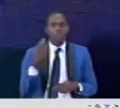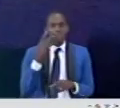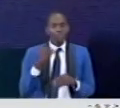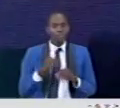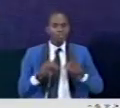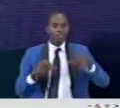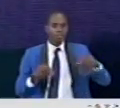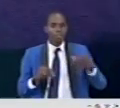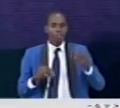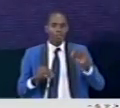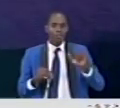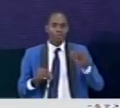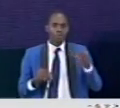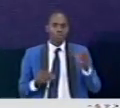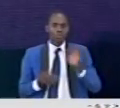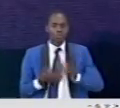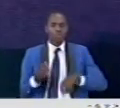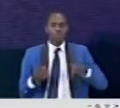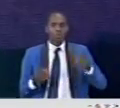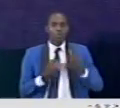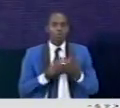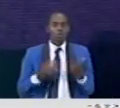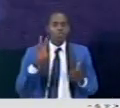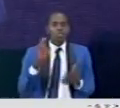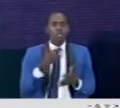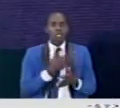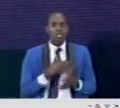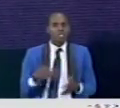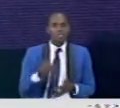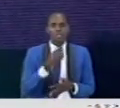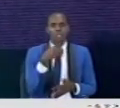7. Et ils se disent l'un à l'autre, venez,